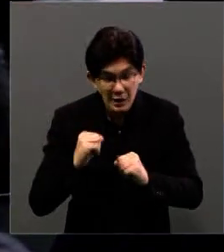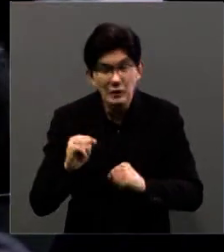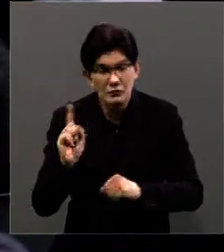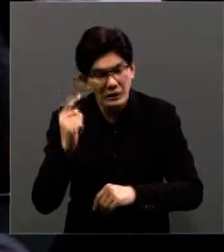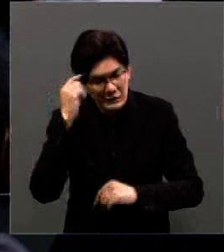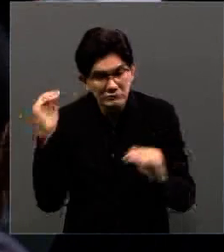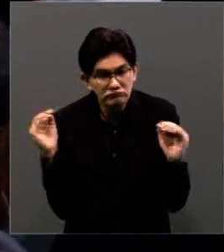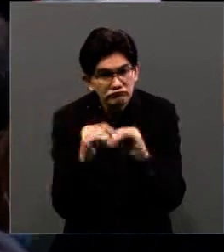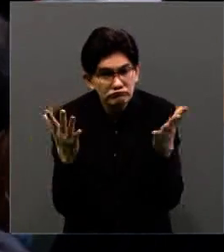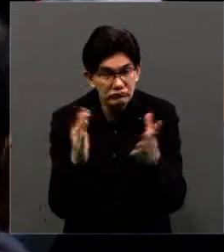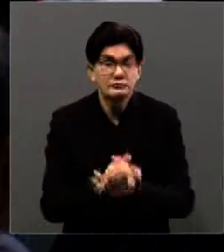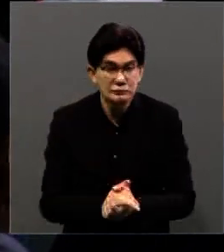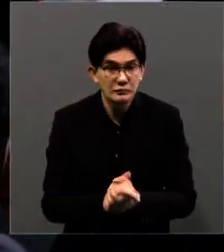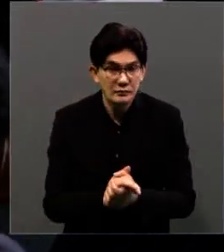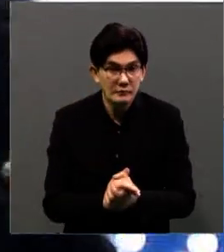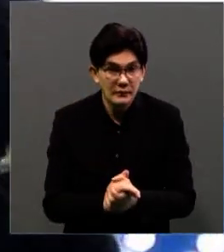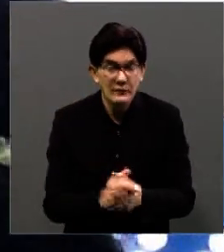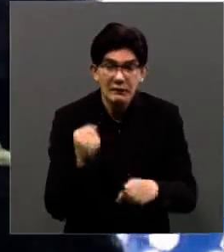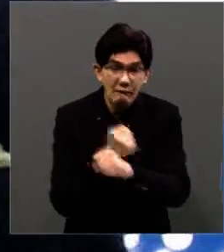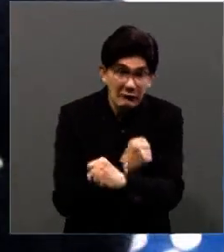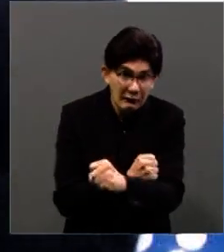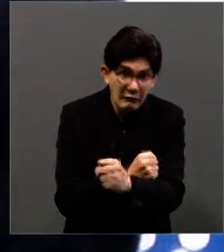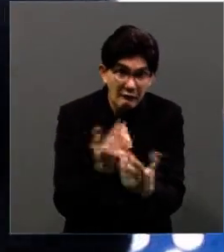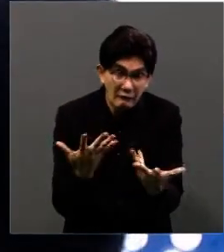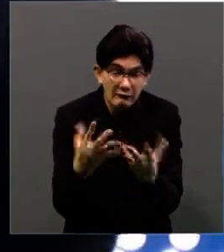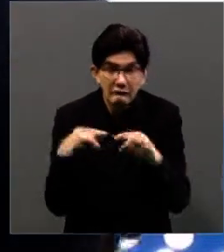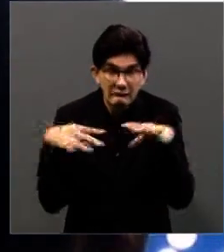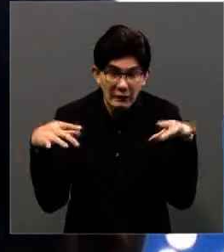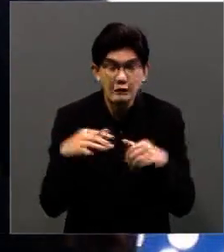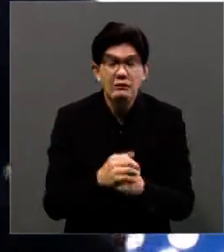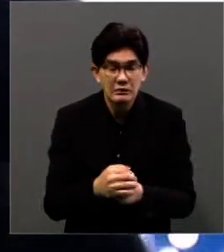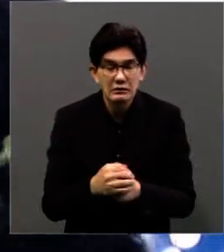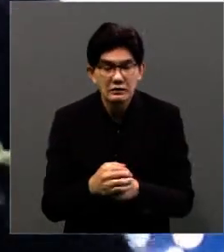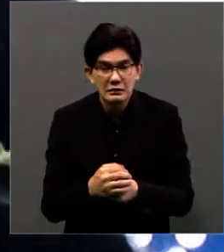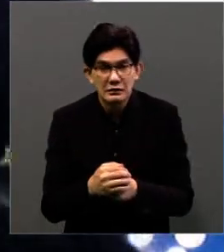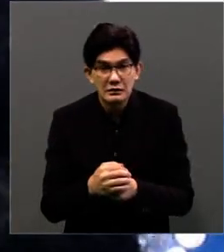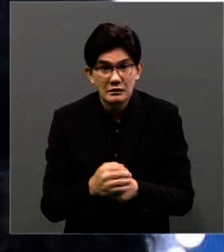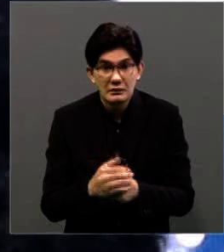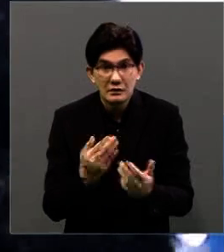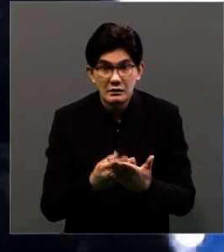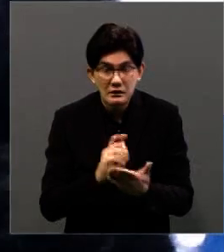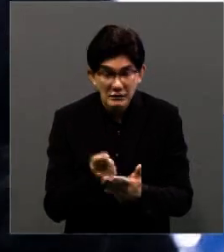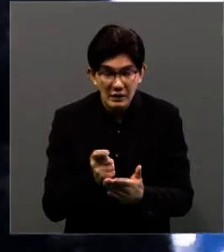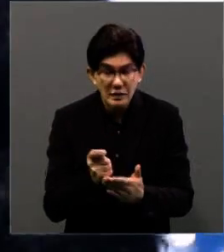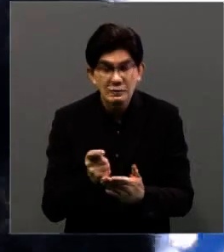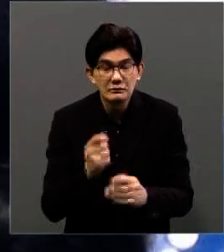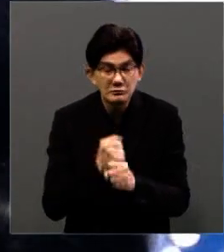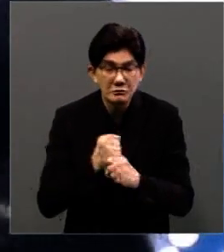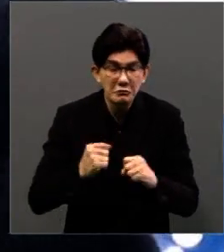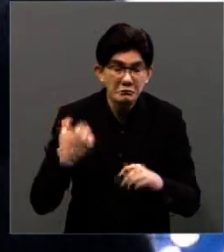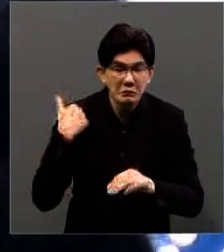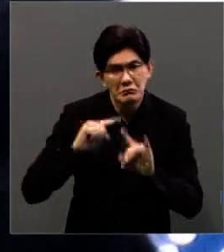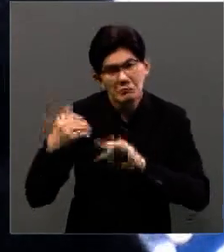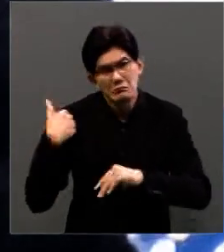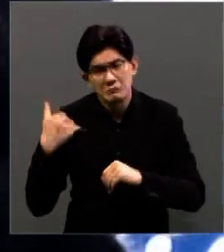ความไม่เป็นธรรมหลายอย่างไม่ว่าจะเป็นค่าแรงที่ไม่สอดคล้องกับค่าของชีพสถานภาพการจ้างงานที่ไม่มั่นคงการ